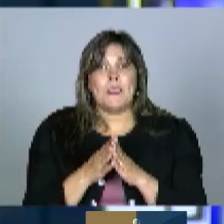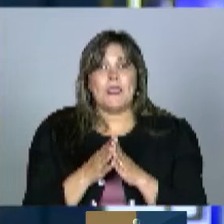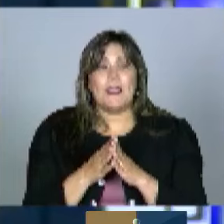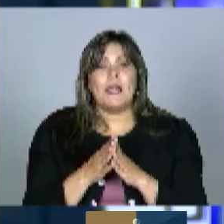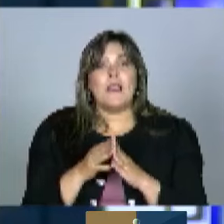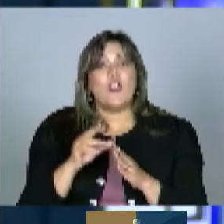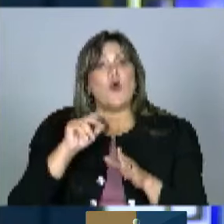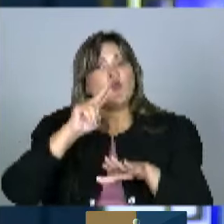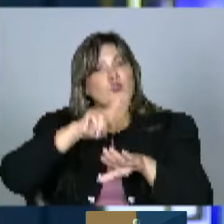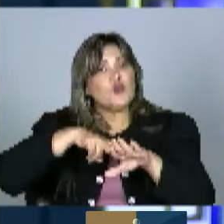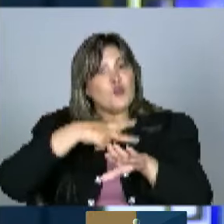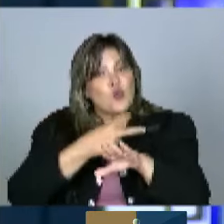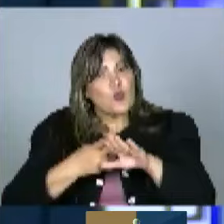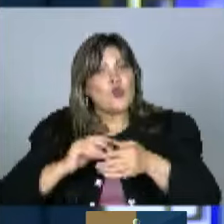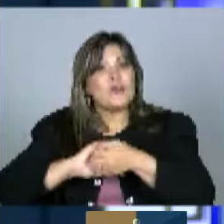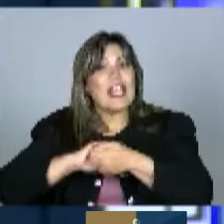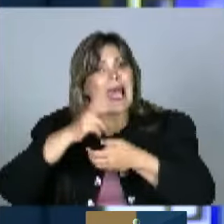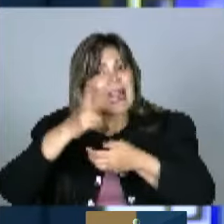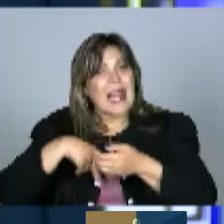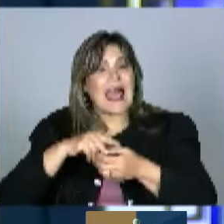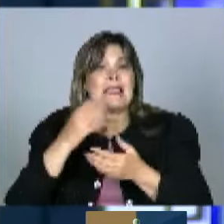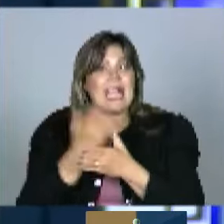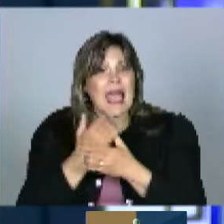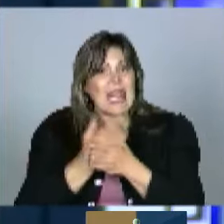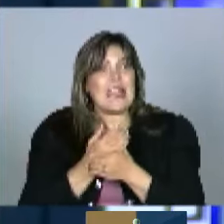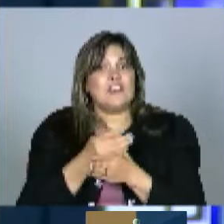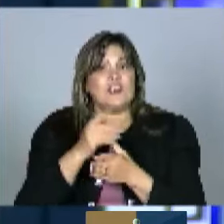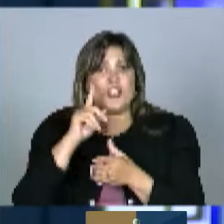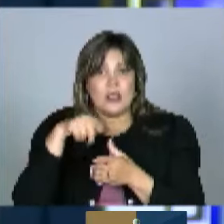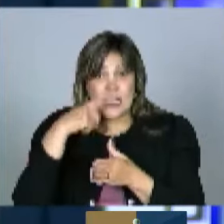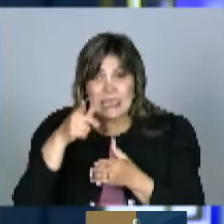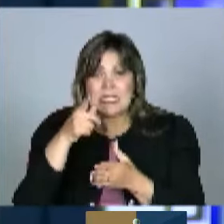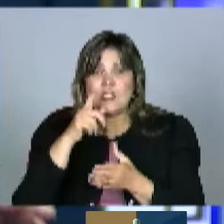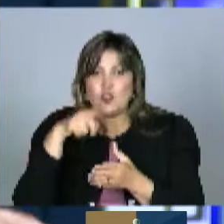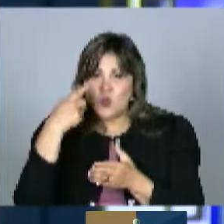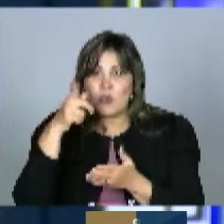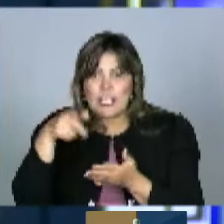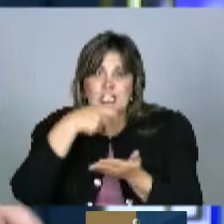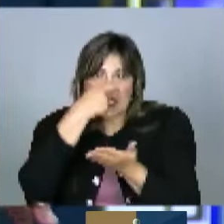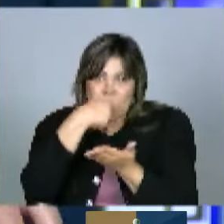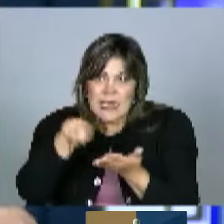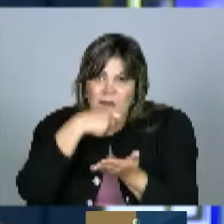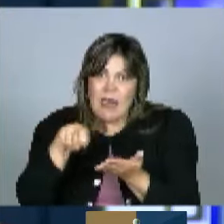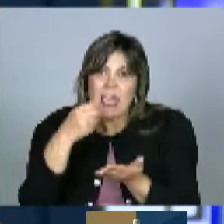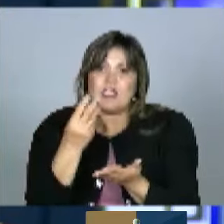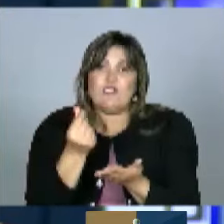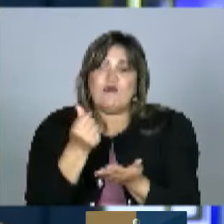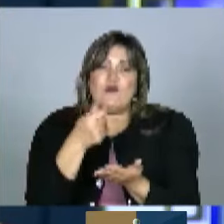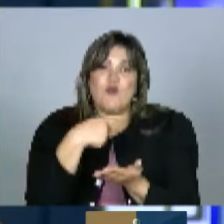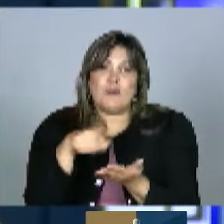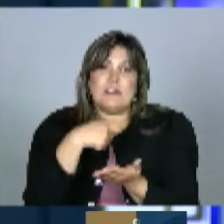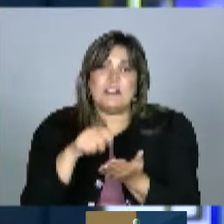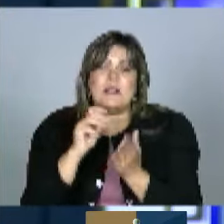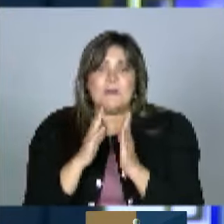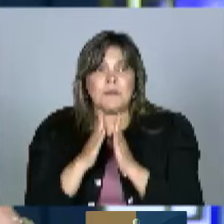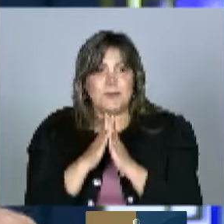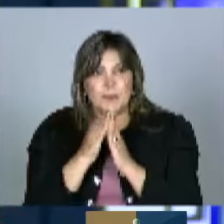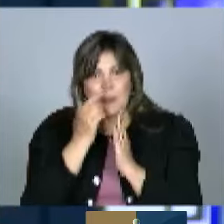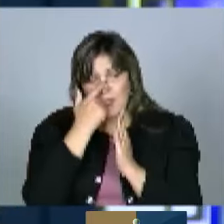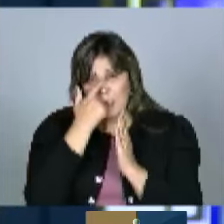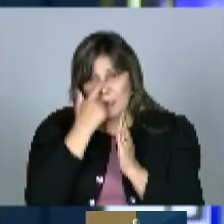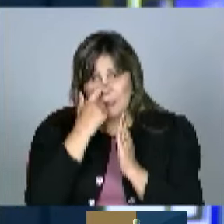شهود على العقد عشان تثبتي انك انت دفعتي قيمه المبيع ده قيمه